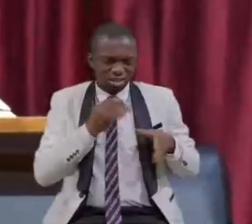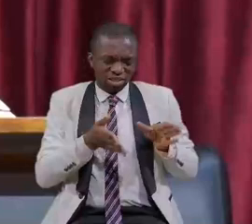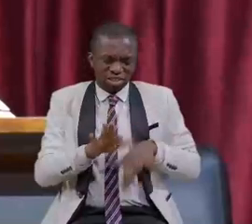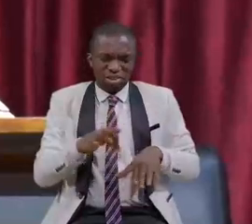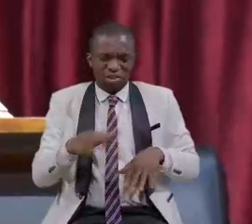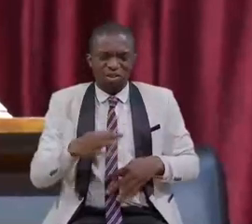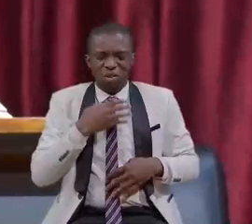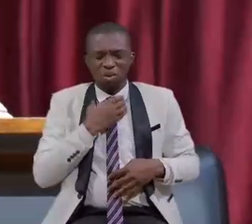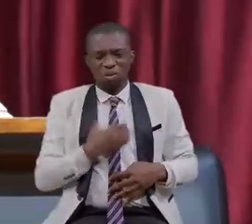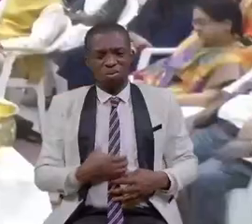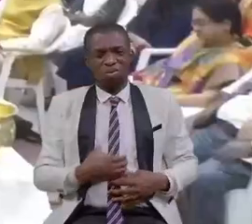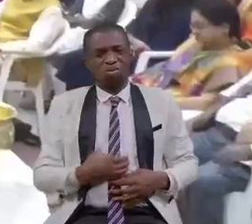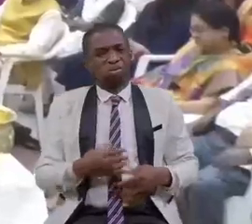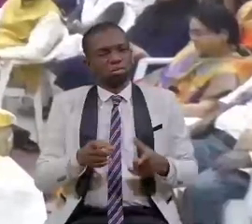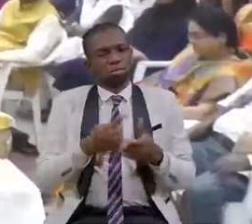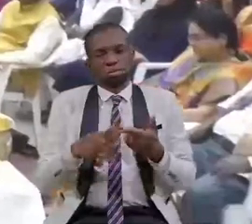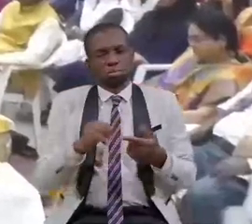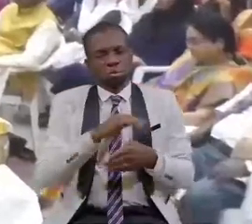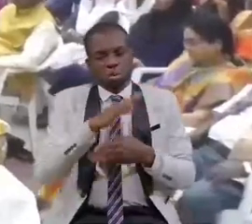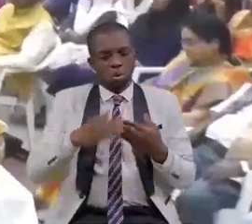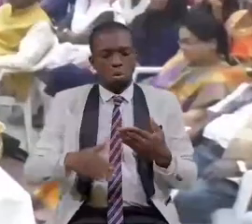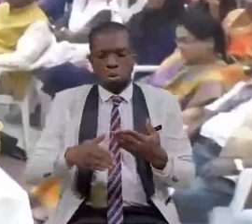l'homme entier n'est pas nourri.